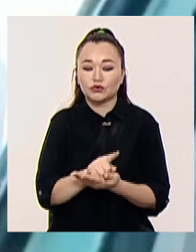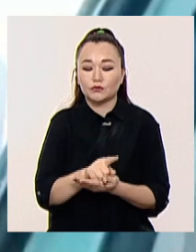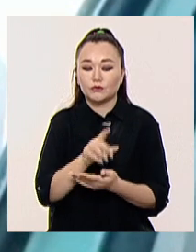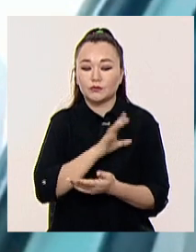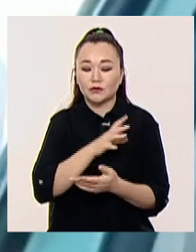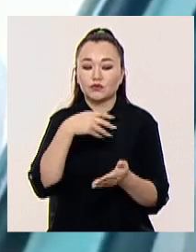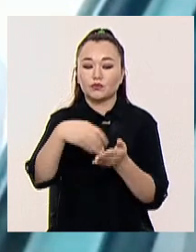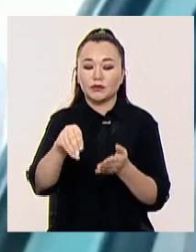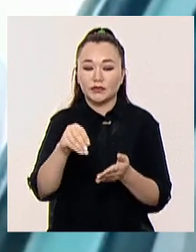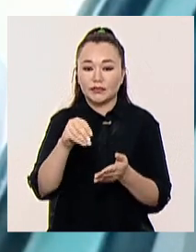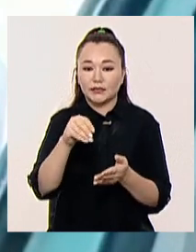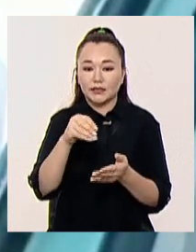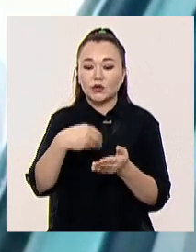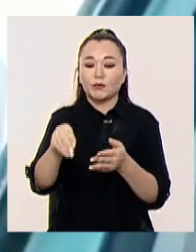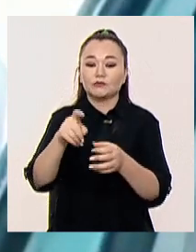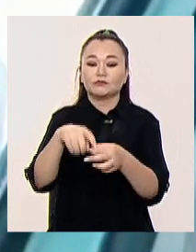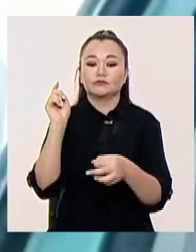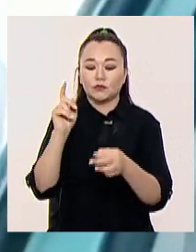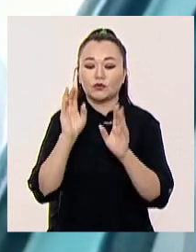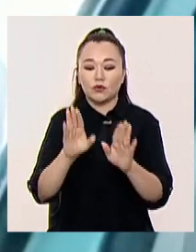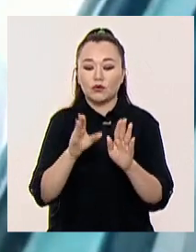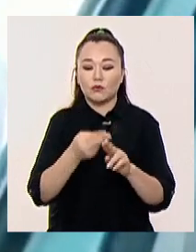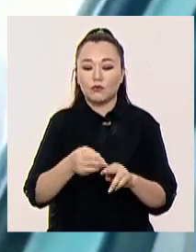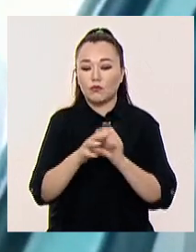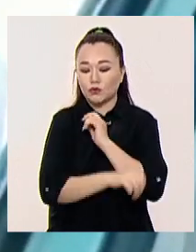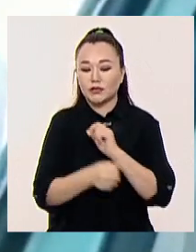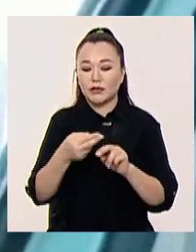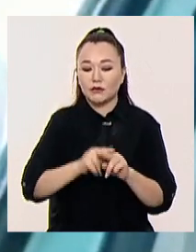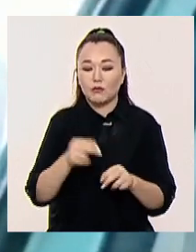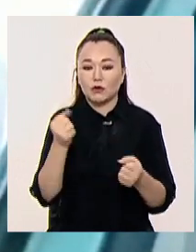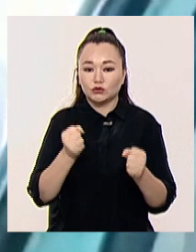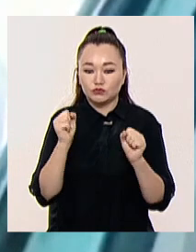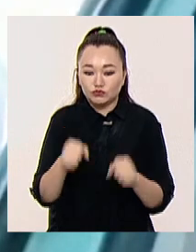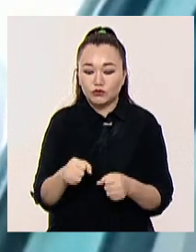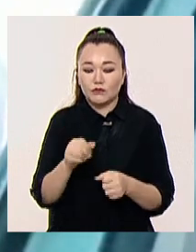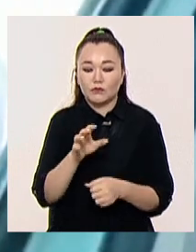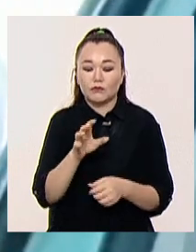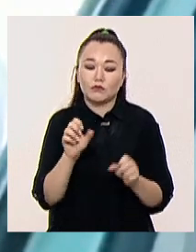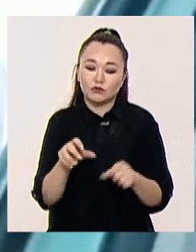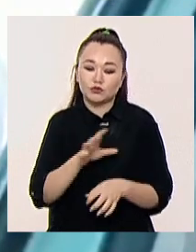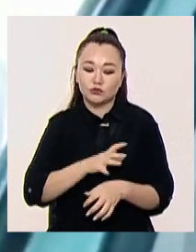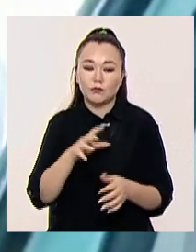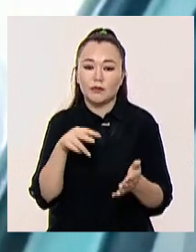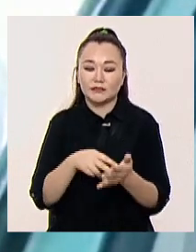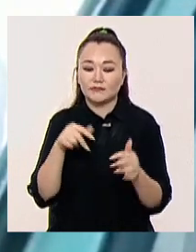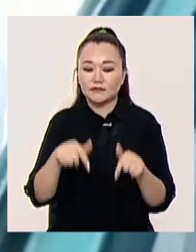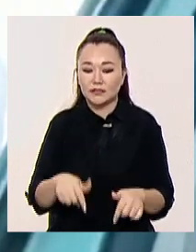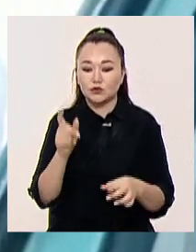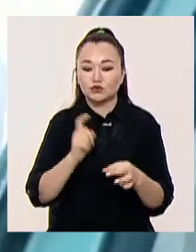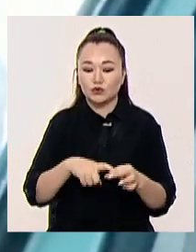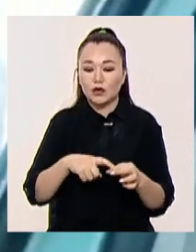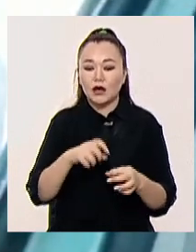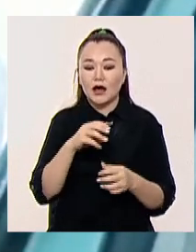был приобретен. Только после этого автомобиль можно, возможно, так можно будет поставить здесь на учет.